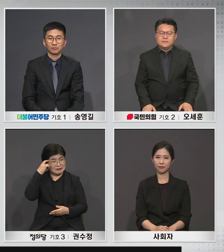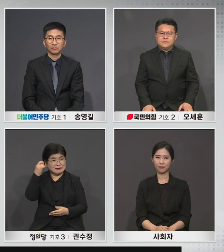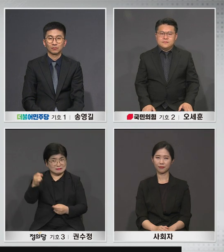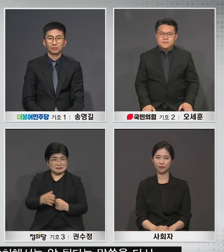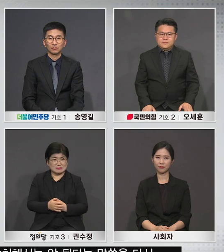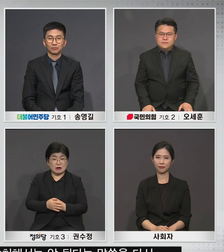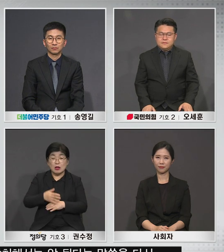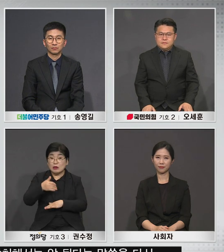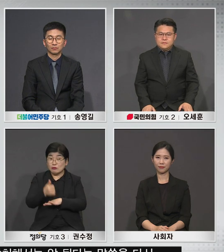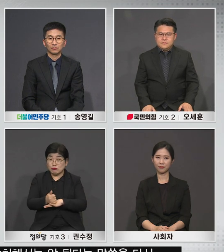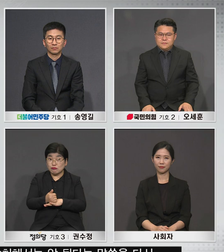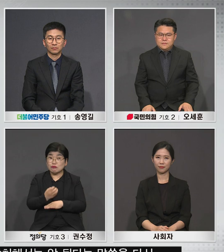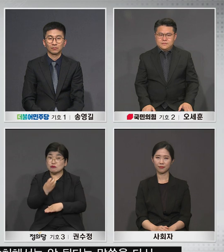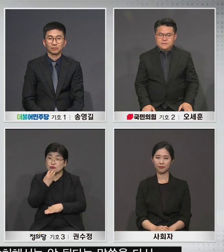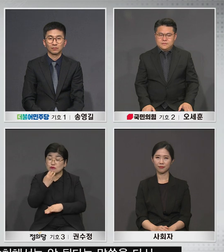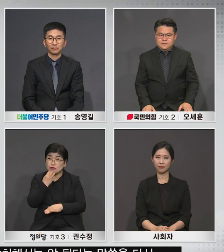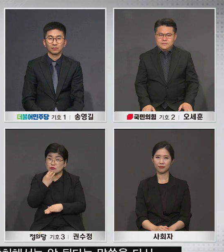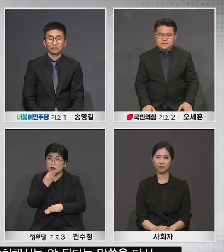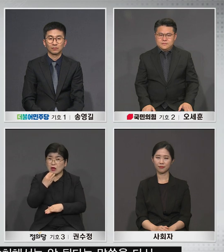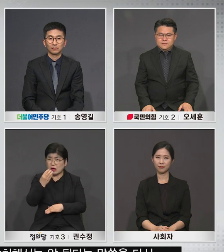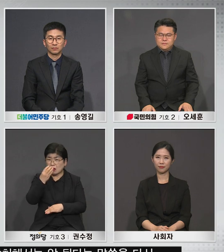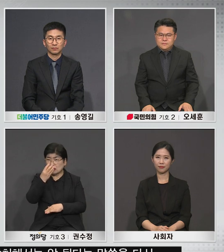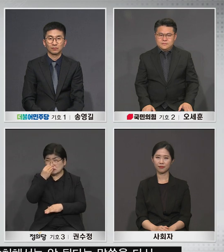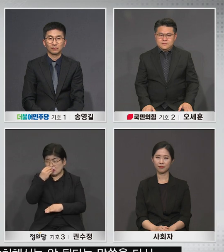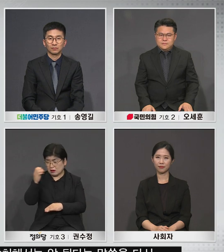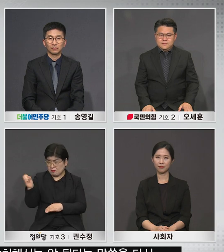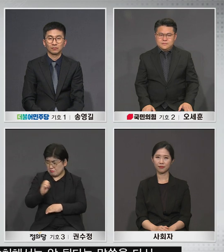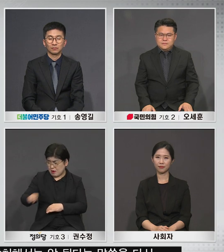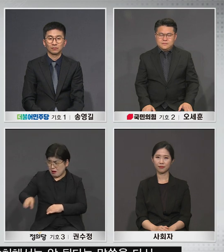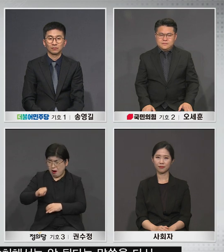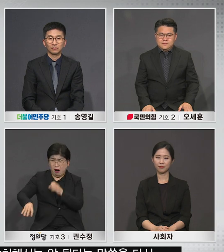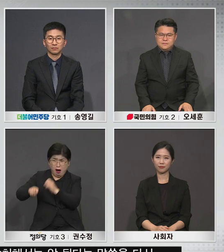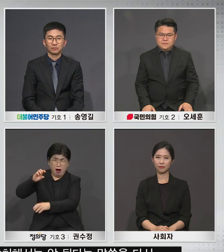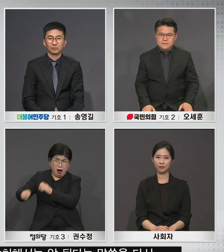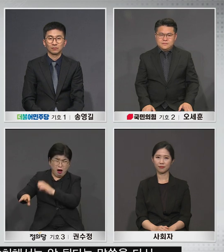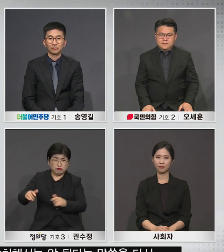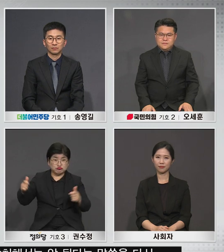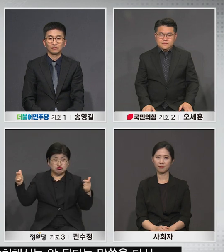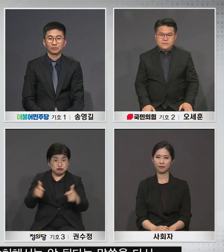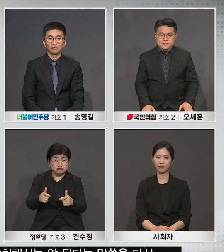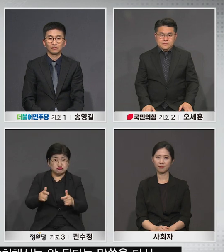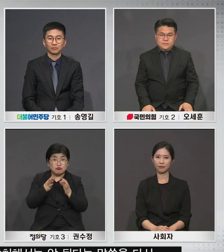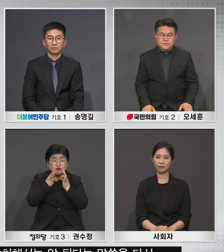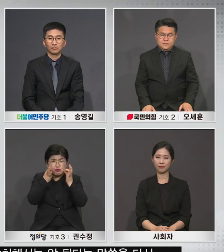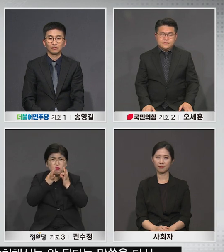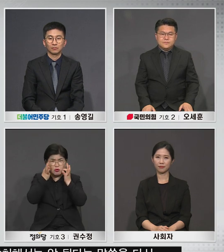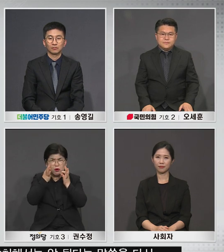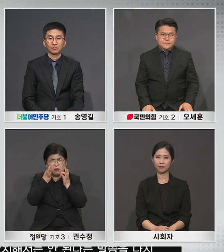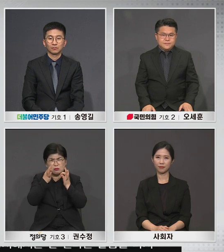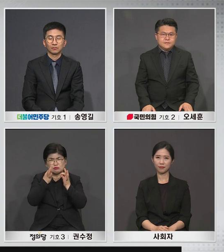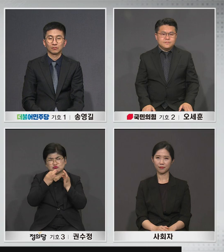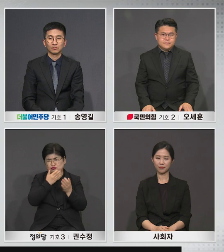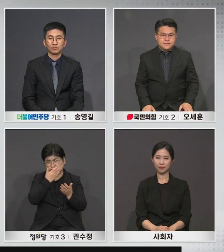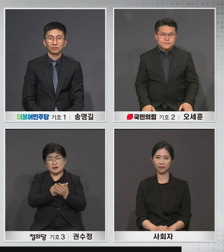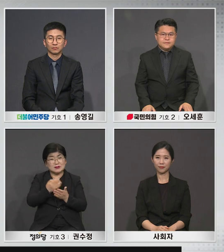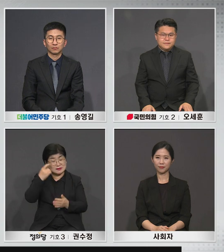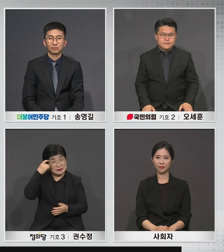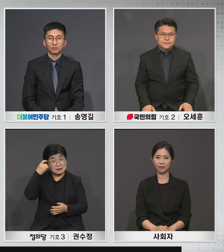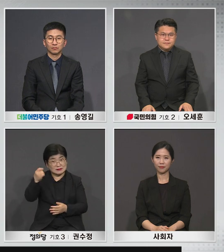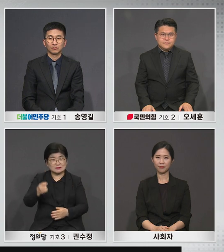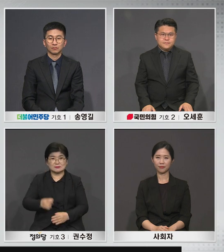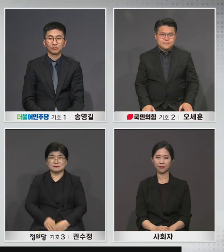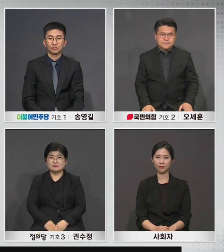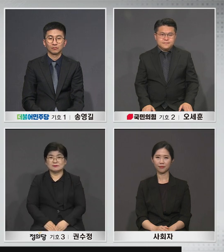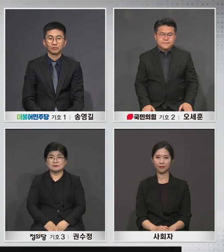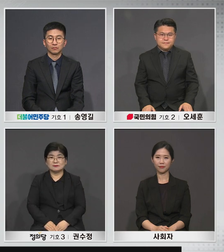결국은 서울에서 얼마나 많은 폐기물과 그리고 쓰레기들을 감축시키려는 노력을 가져야 되는지가 더욱더 중요할 지점이라고 생각을 하고 있습니다.